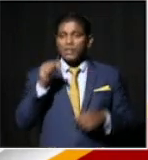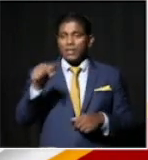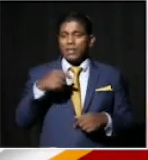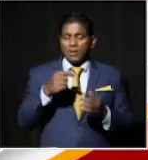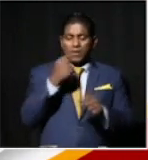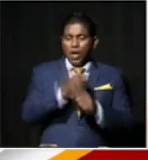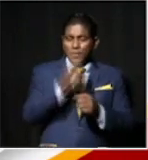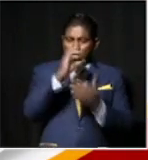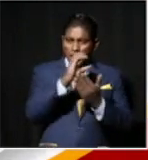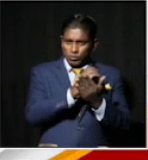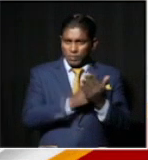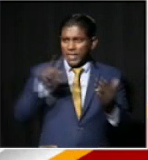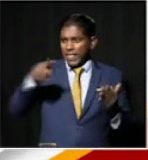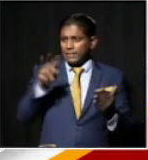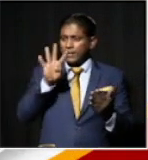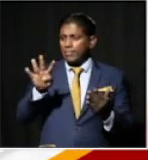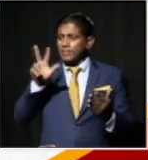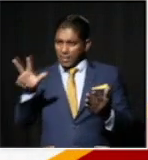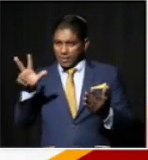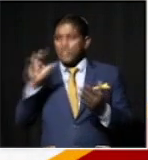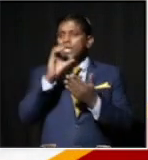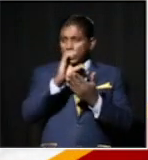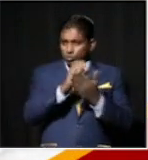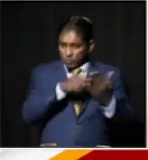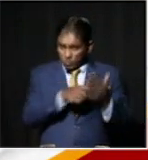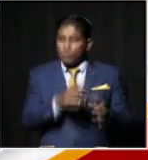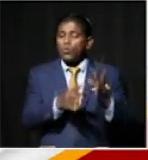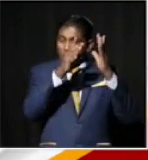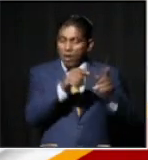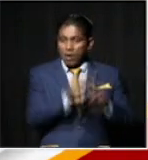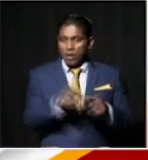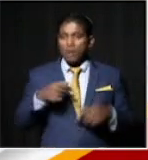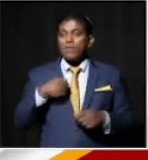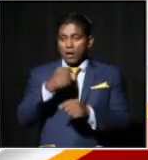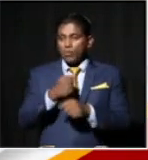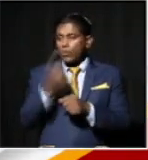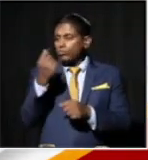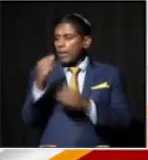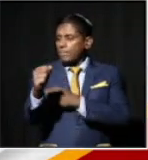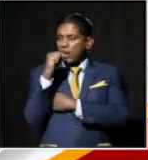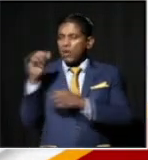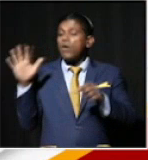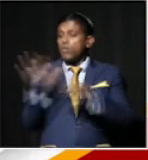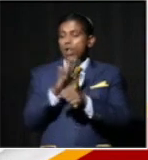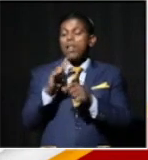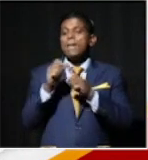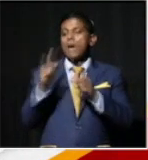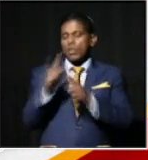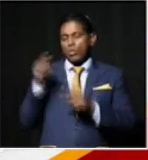ආණ්ඩුක්‍රම ව්‍යවස්ථාවේ 148 වැනි ව්‍යවස්ථාවේදී ඇති අර්ථ නිරූපණය අනුව රාජ්‍ය මුදල් බලය සම්පූර්ණයෙන්ම පාර්ලිමේන්තුව සතු